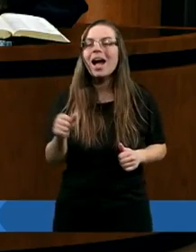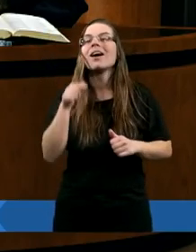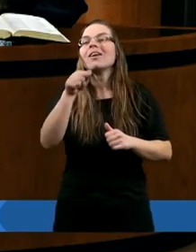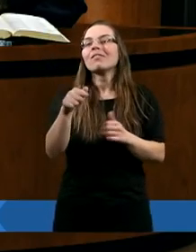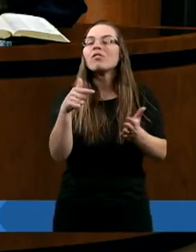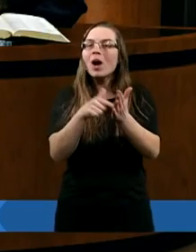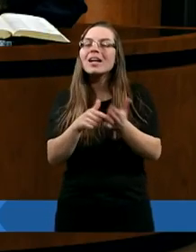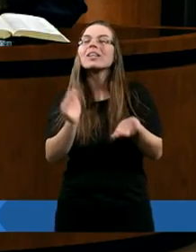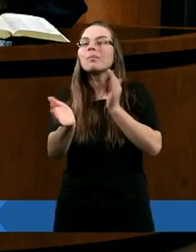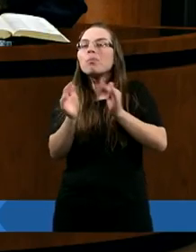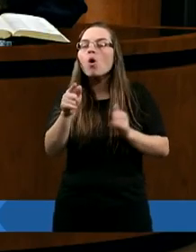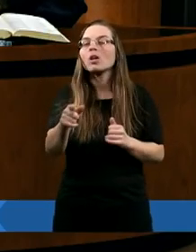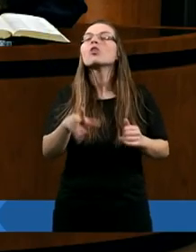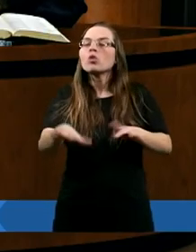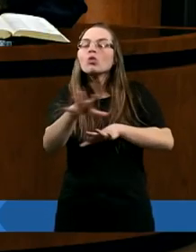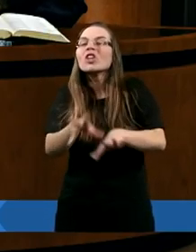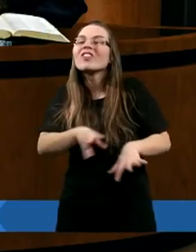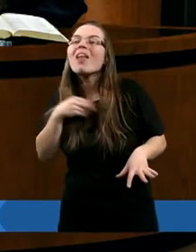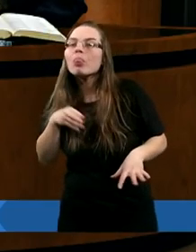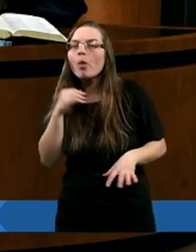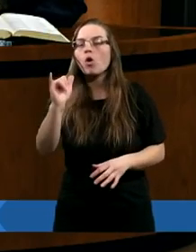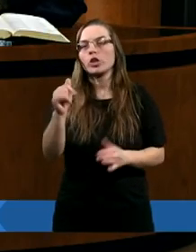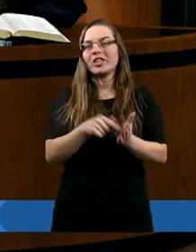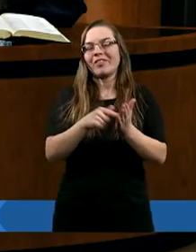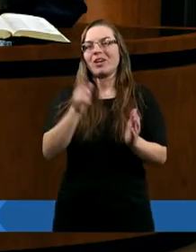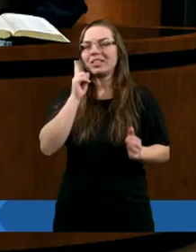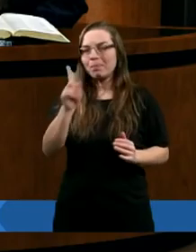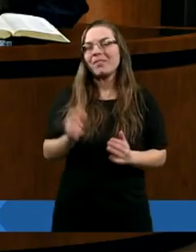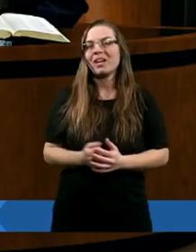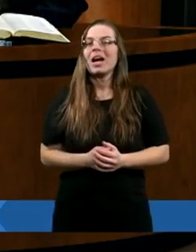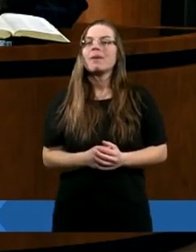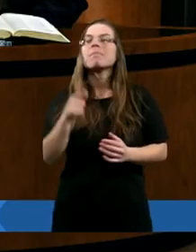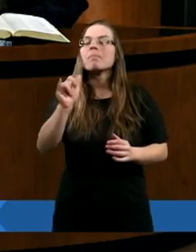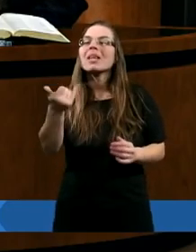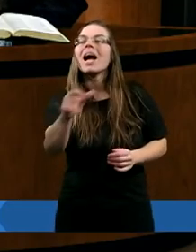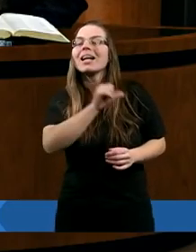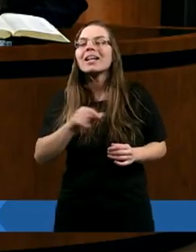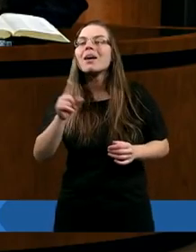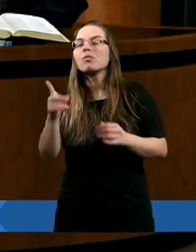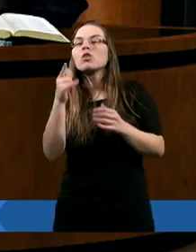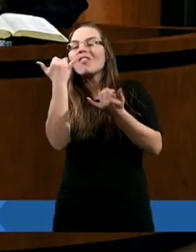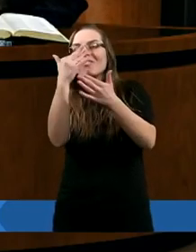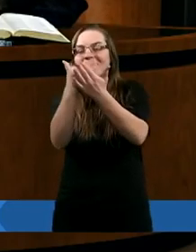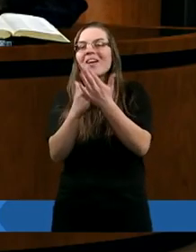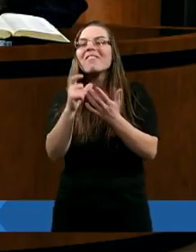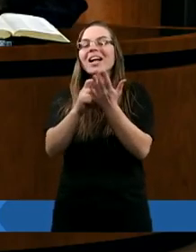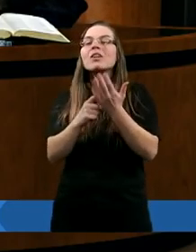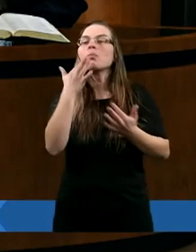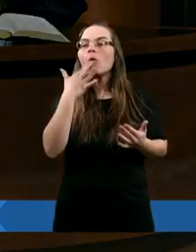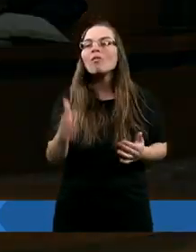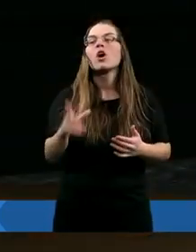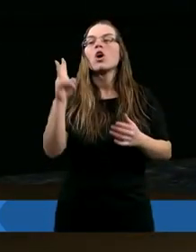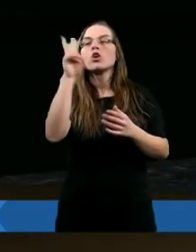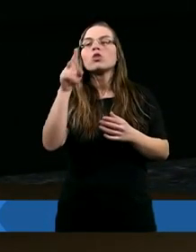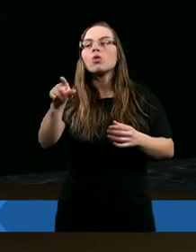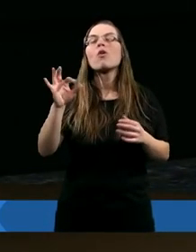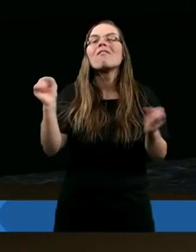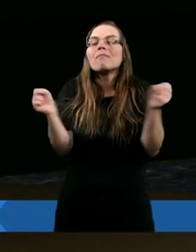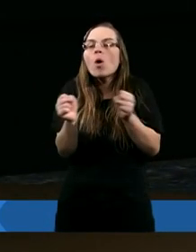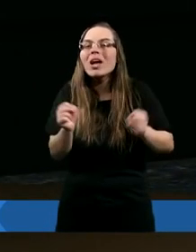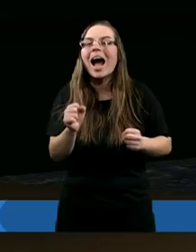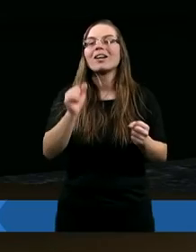jest właśnie coś, co definiuje się tej świętości, prawda? Na przykład jest psalm drugi, jedenasty werset. Jest napisane tak. Służcie